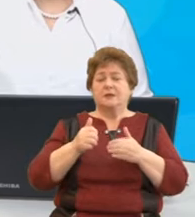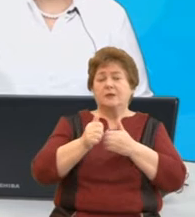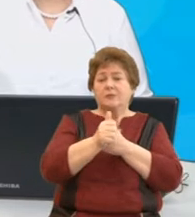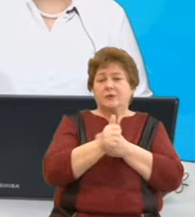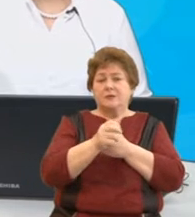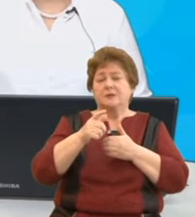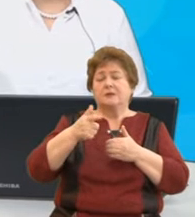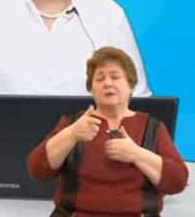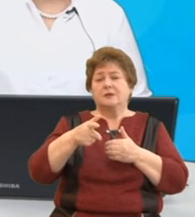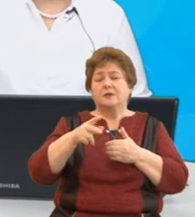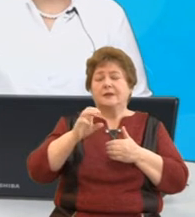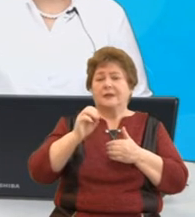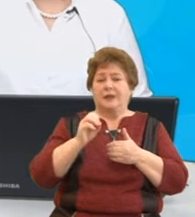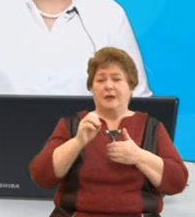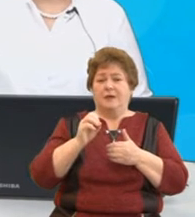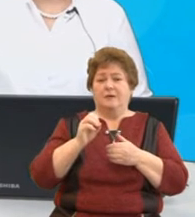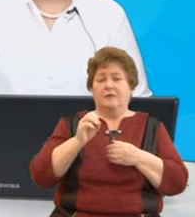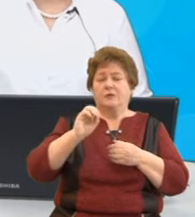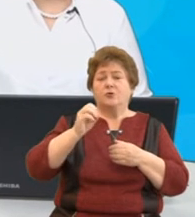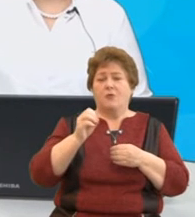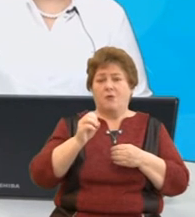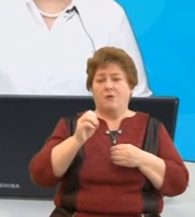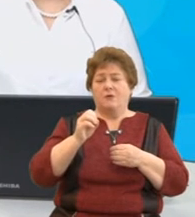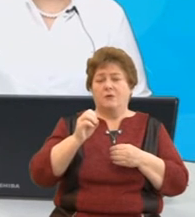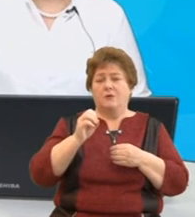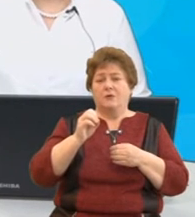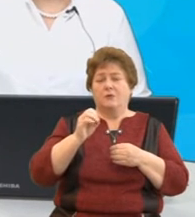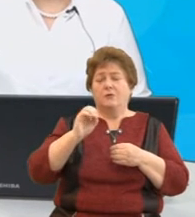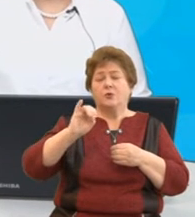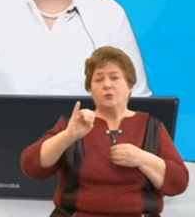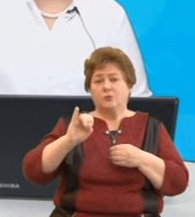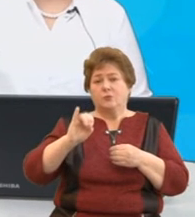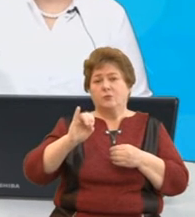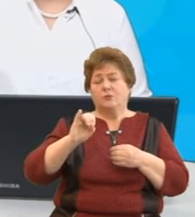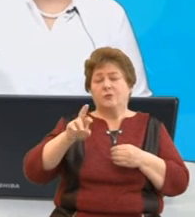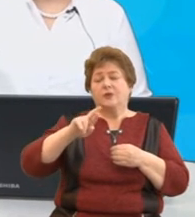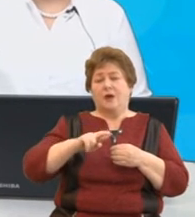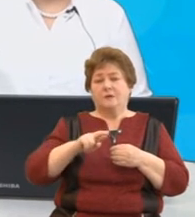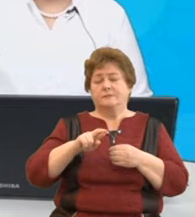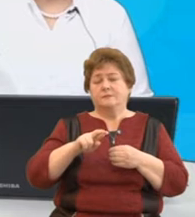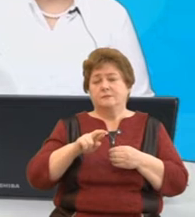гласными ю ю ю я